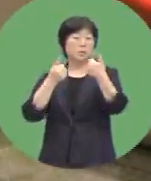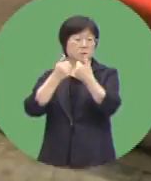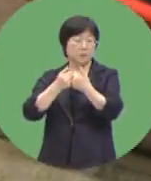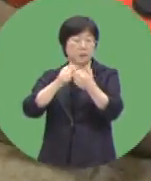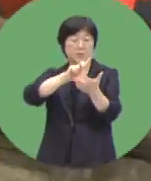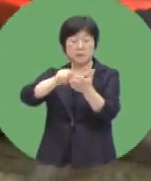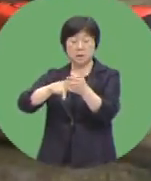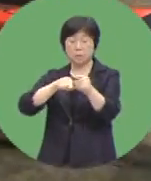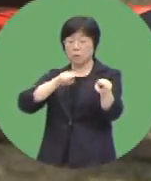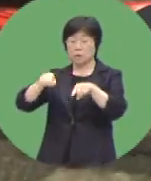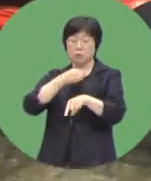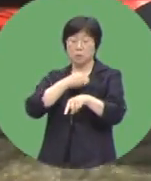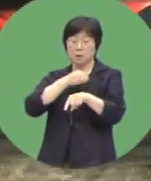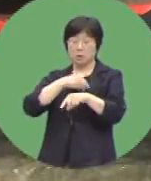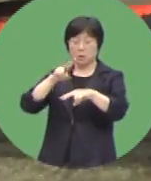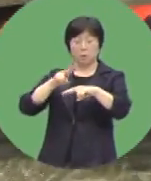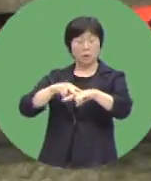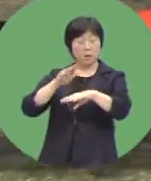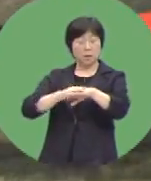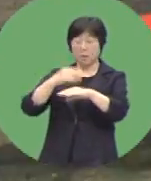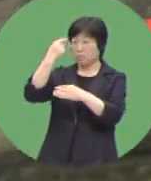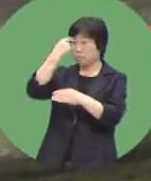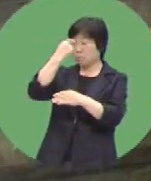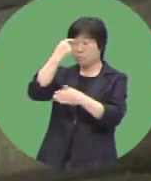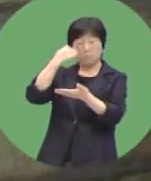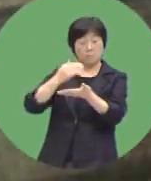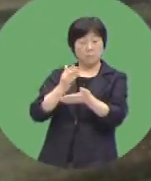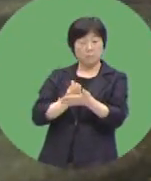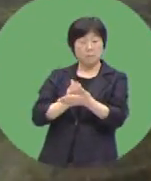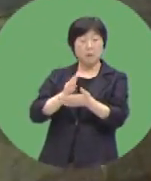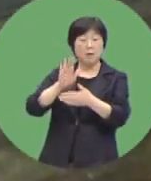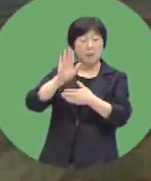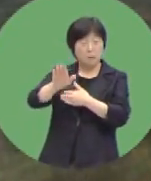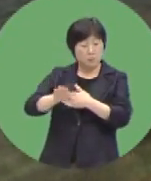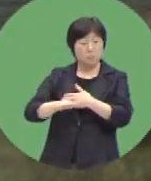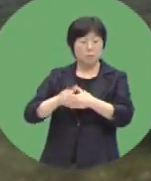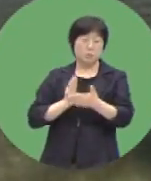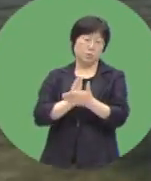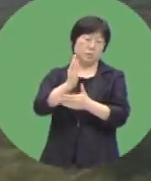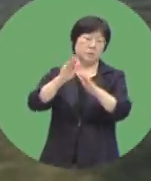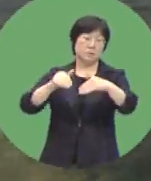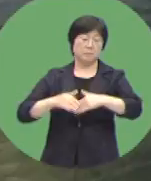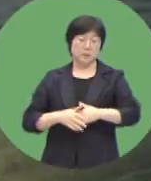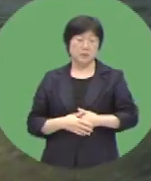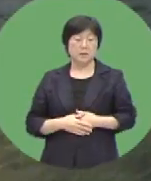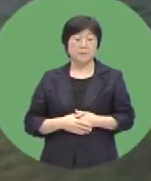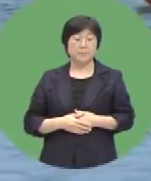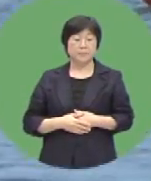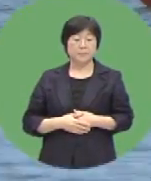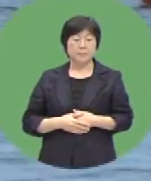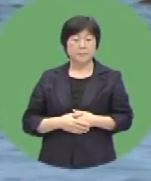インストラクターから乗り方の説明を受けた後、内の海に向けて出発しました。